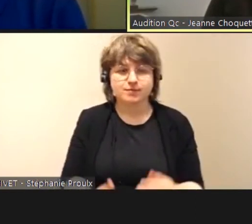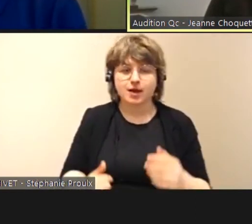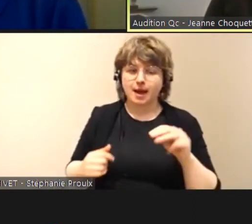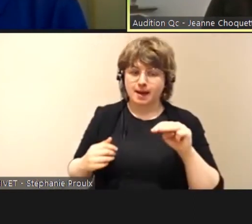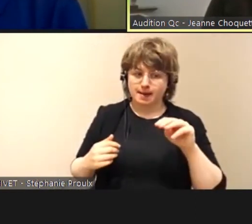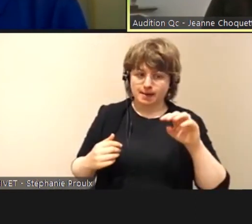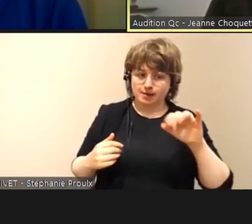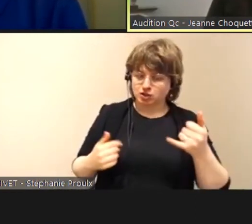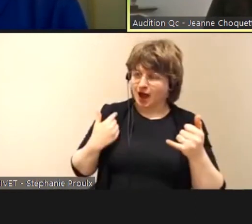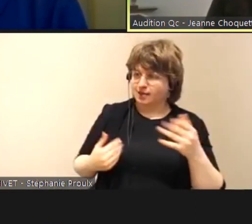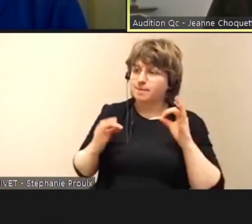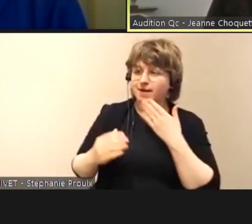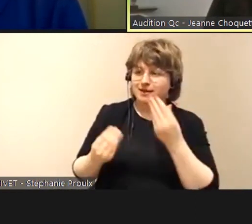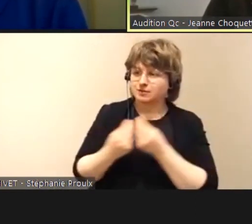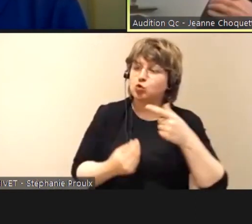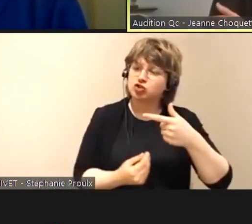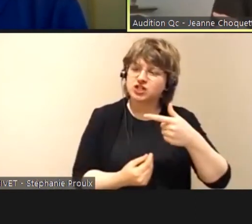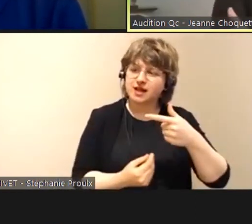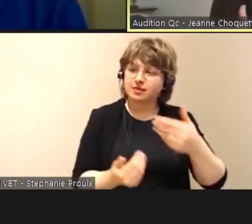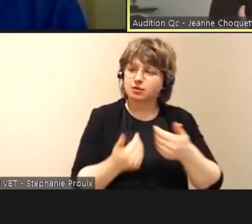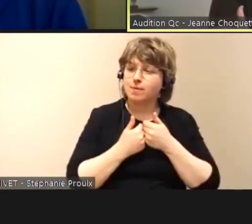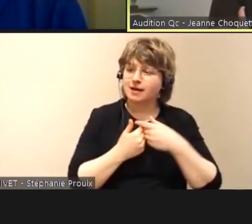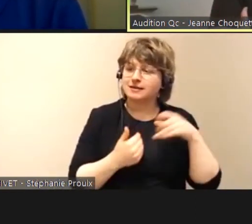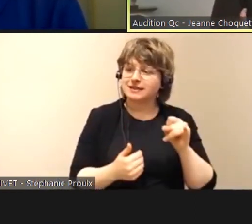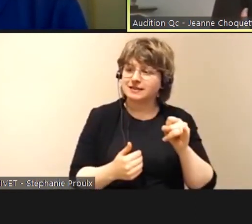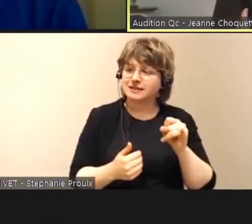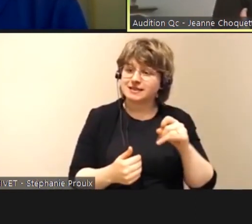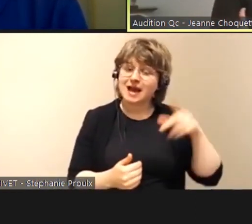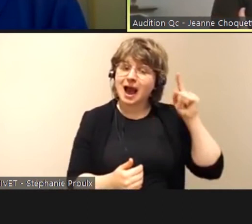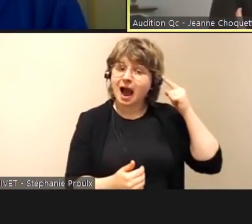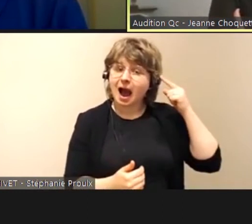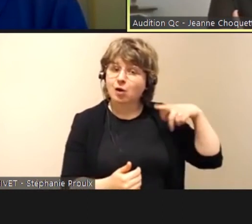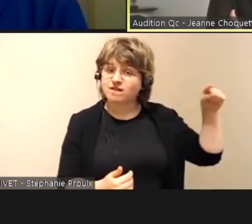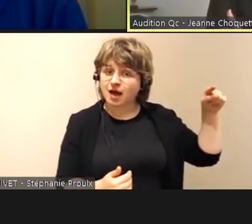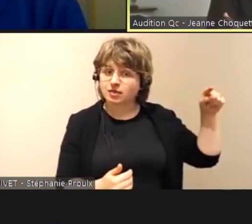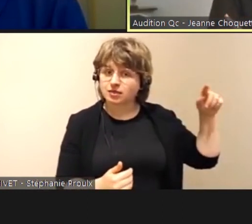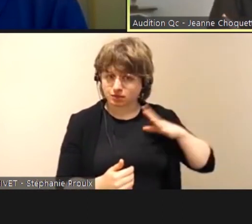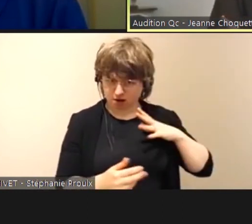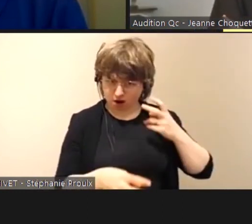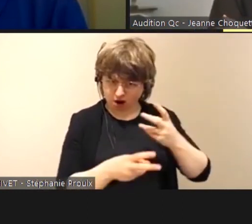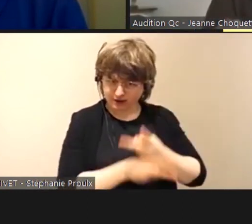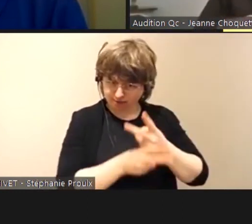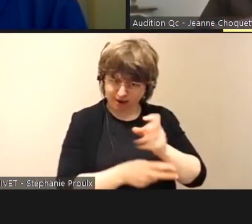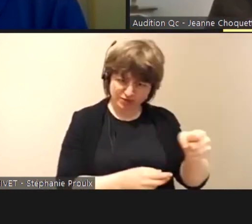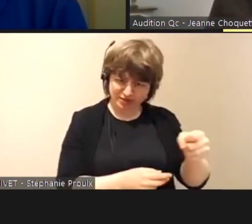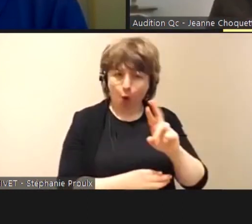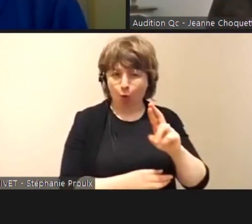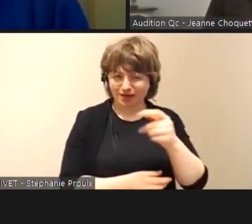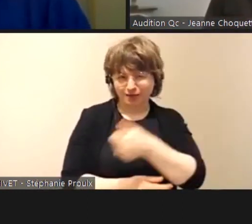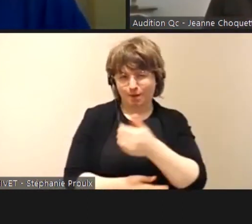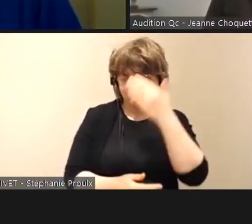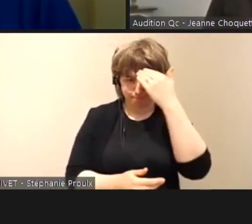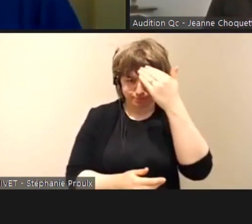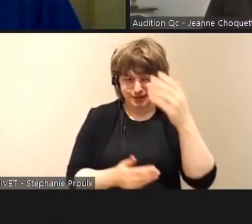beaucoup. Ginette demande s'il y a des traitements pour les acouphènes. Ronald, je sais que vous êtes spécialiste.